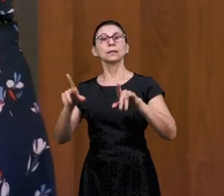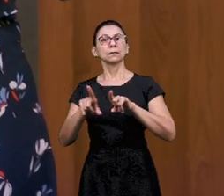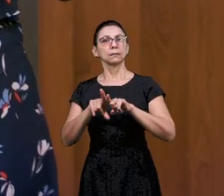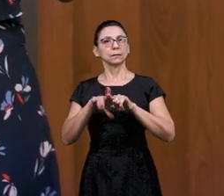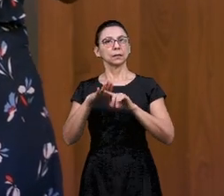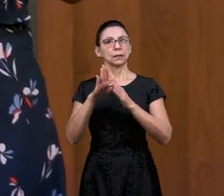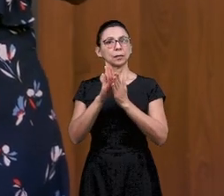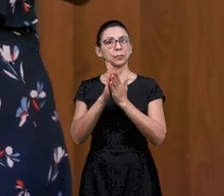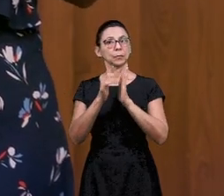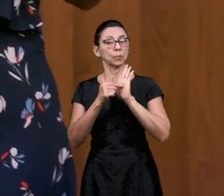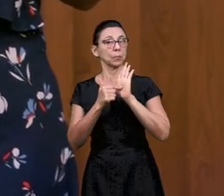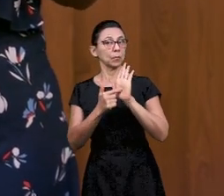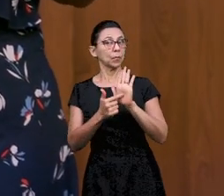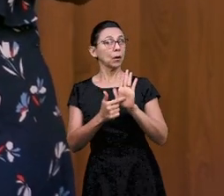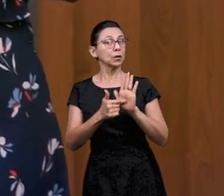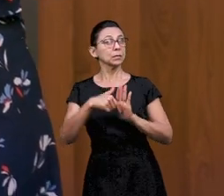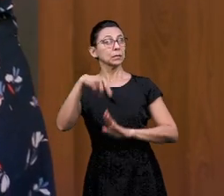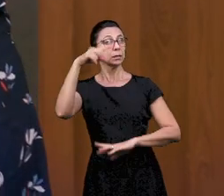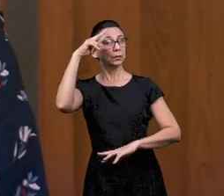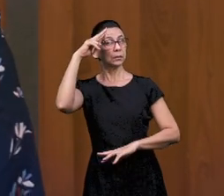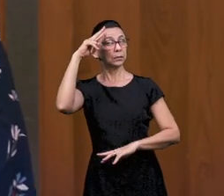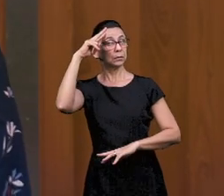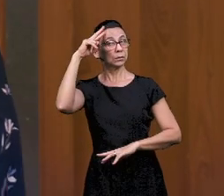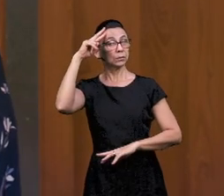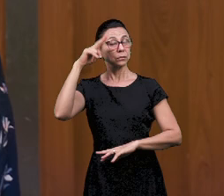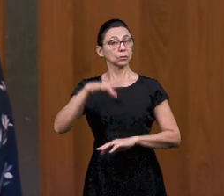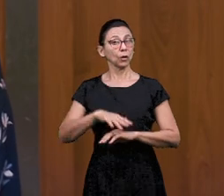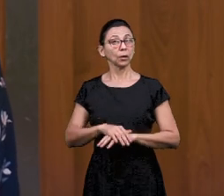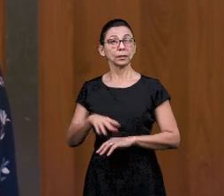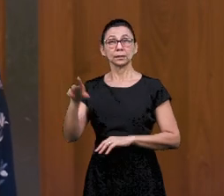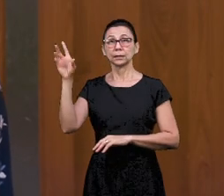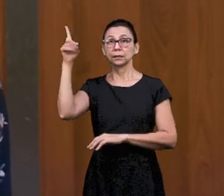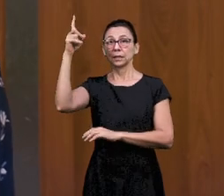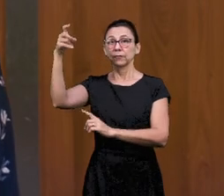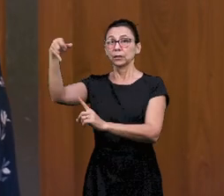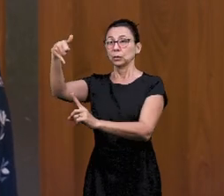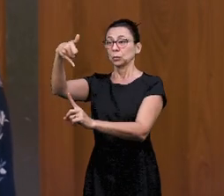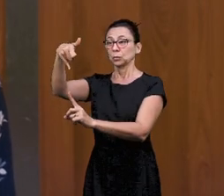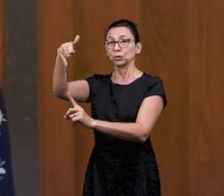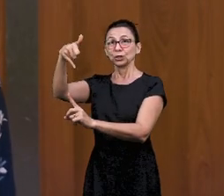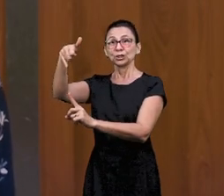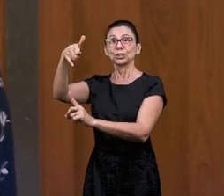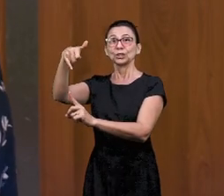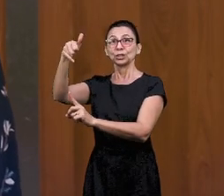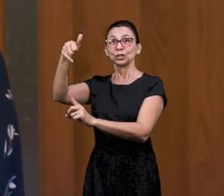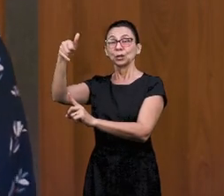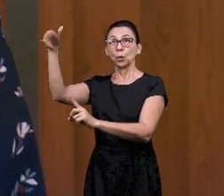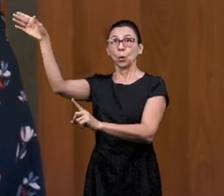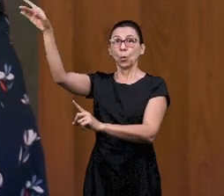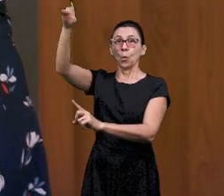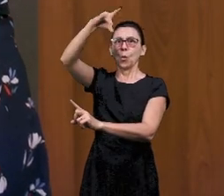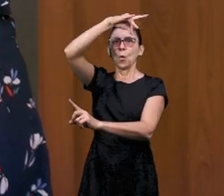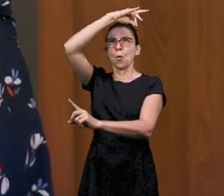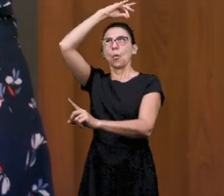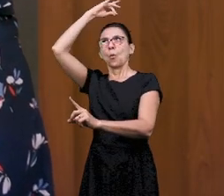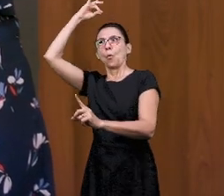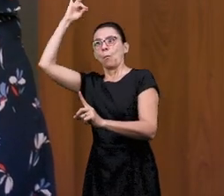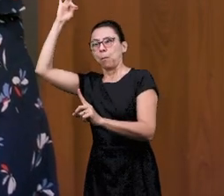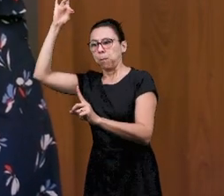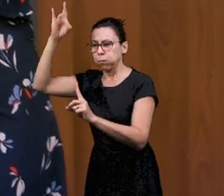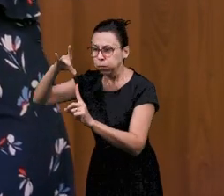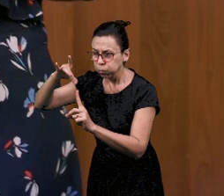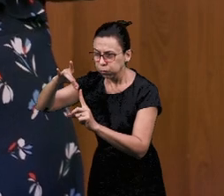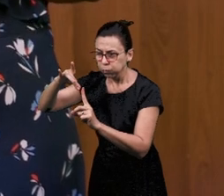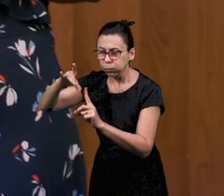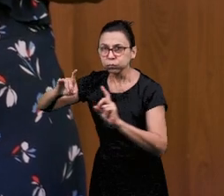qu'après Samuel rendre David comme roi, l'Esprit du Seigneur a pris David